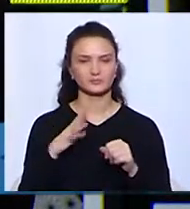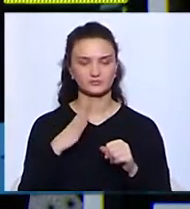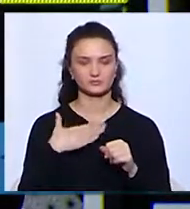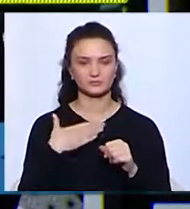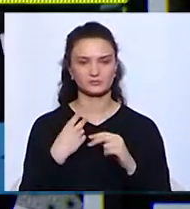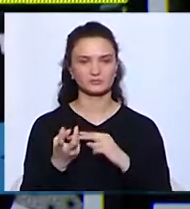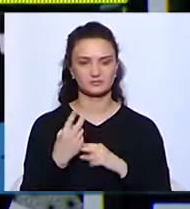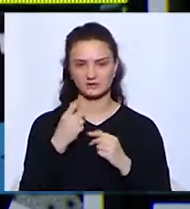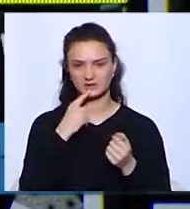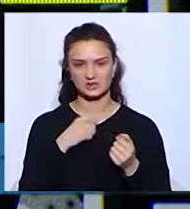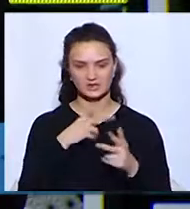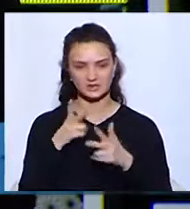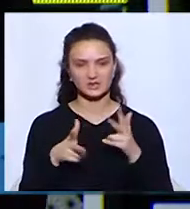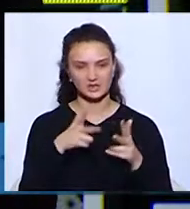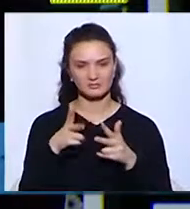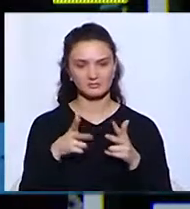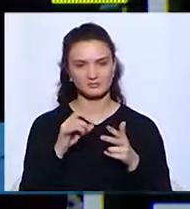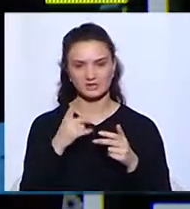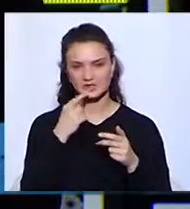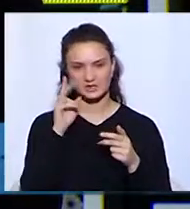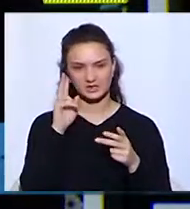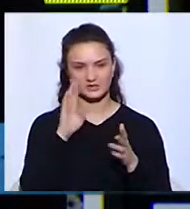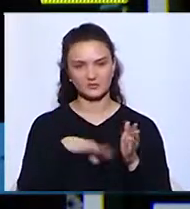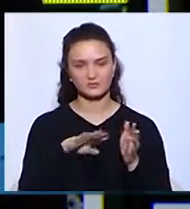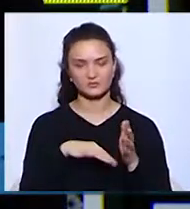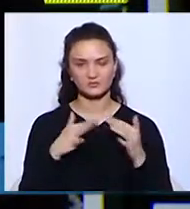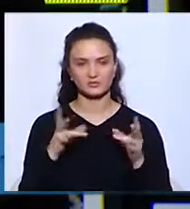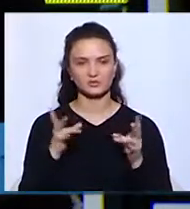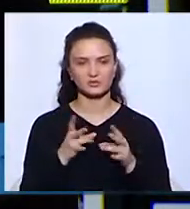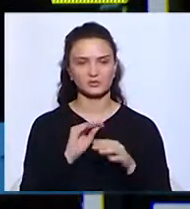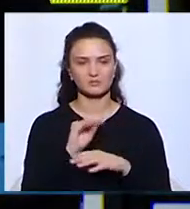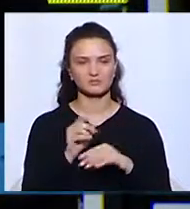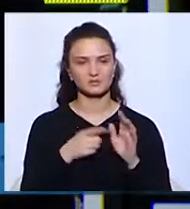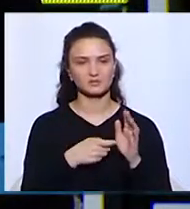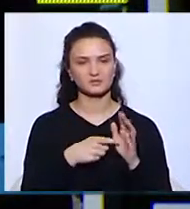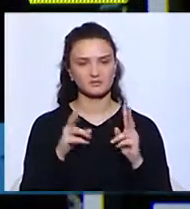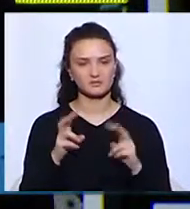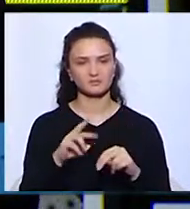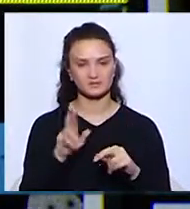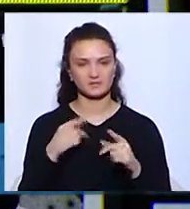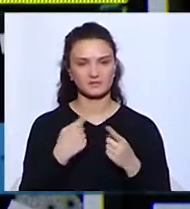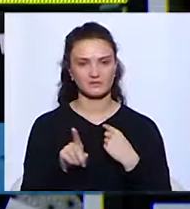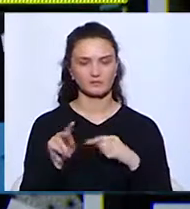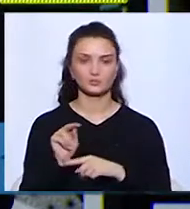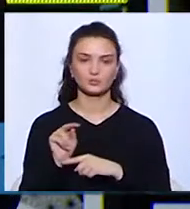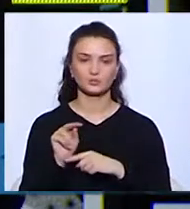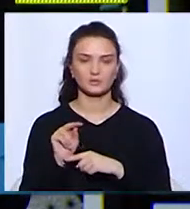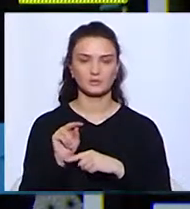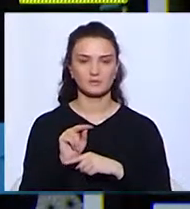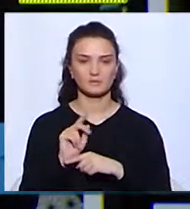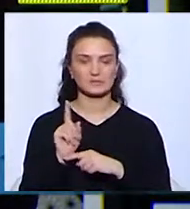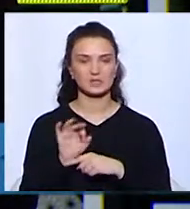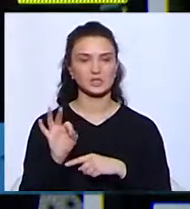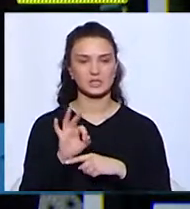ჩვენთან მოხდეს სისხლიანი ღებინებით ან სისხლიანი განავლით და უკვე დაჭირდეს დამატებითი კვლევები და განსხვავებული მკურნალობა.